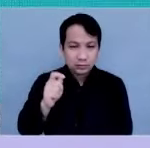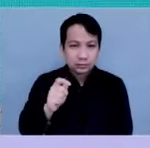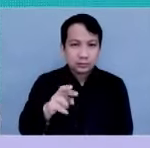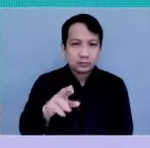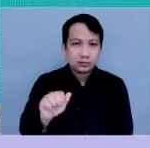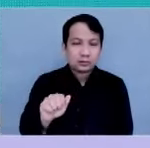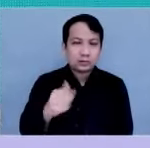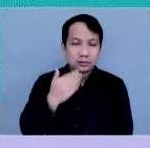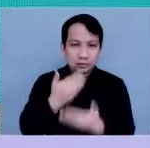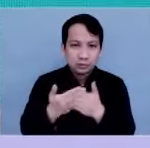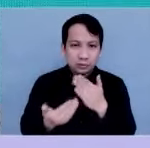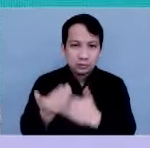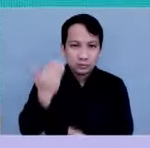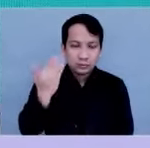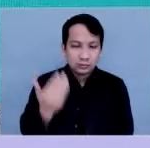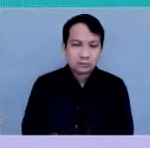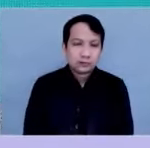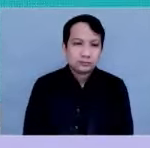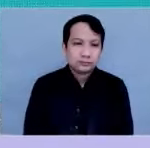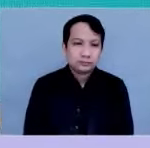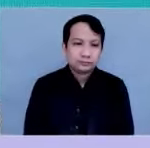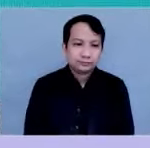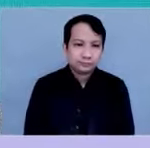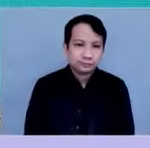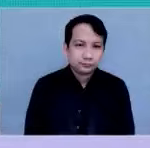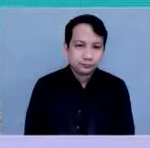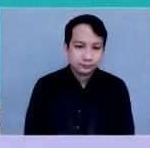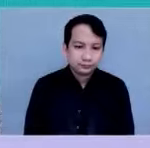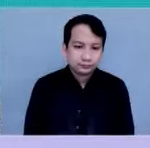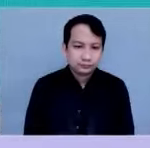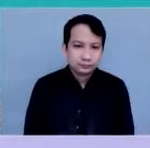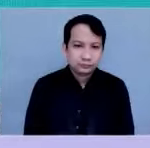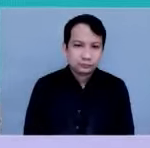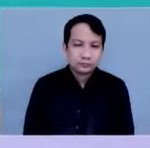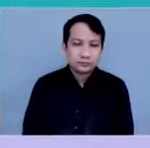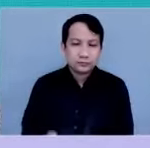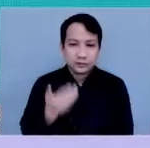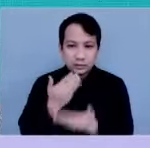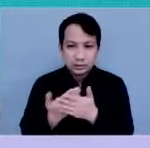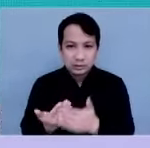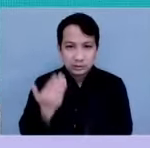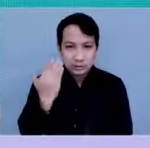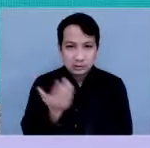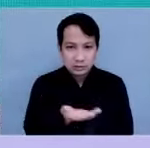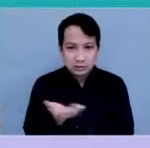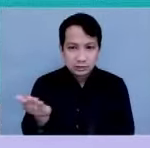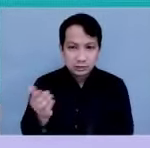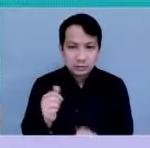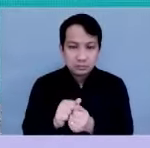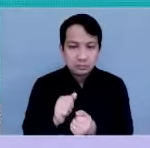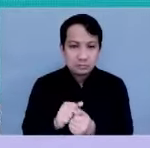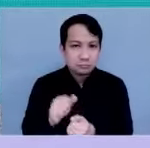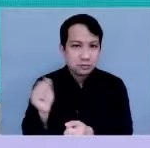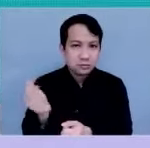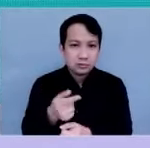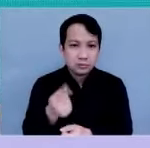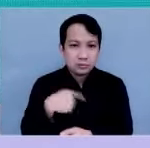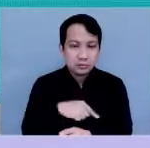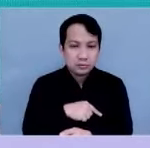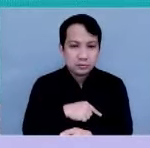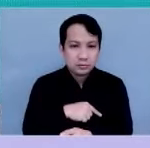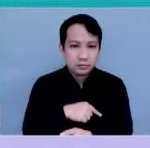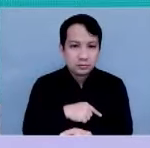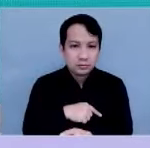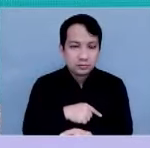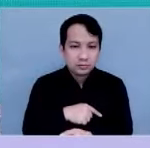Torion. Magandang umaga po sa inyo, Attorney. Magandang umaga po. Magandang umaga po sa mga